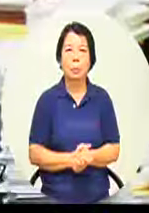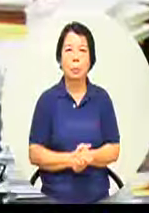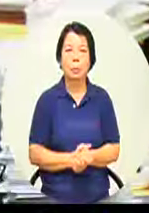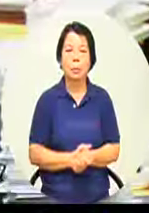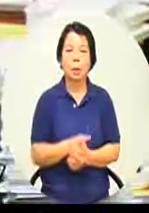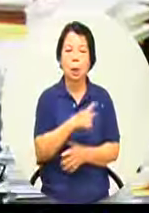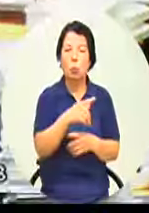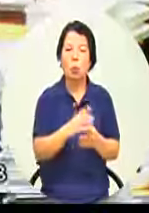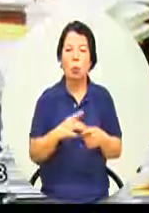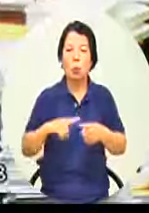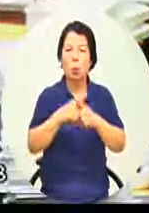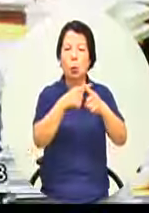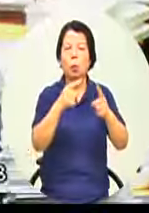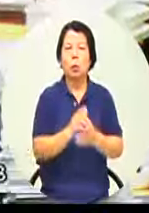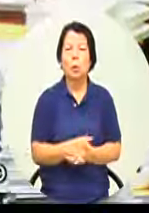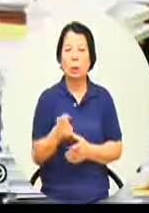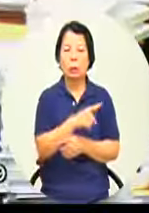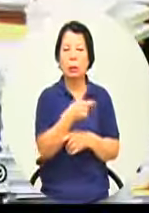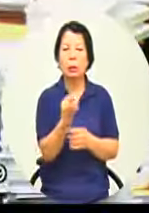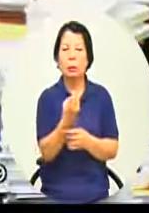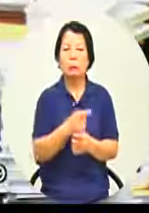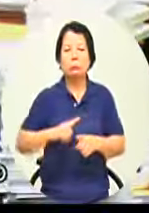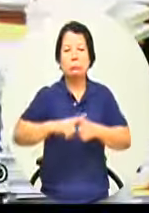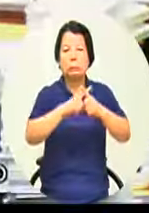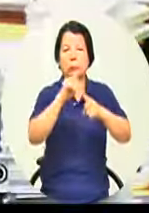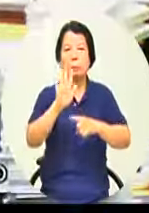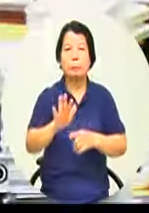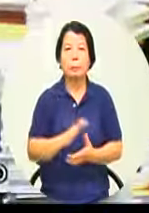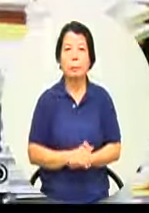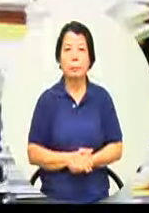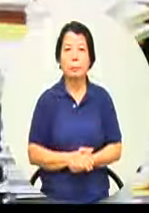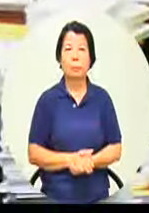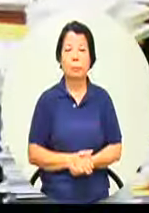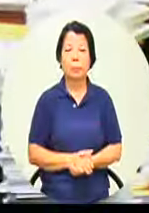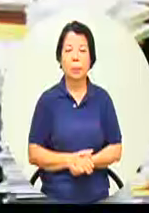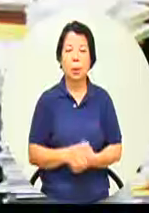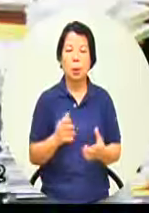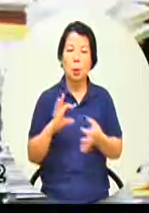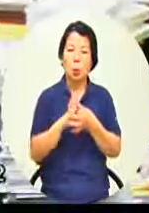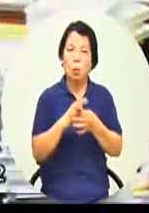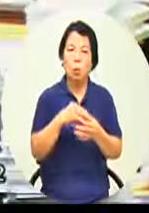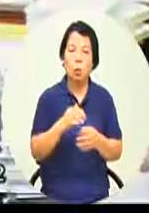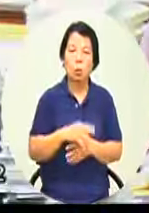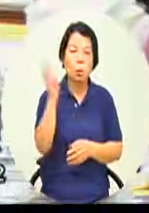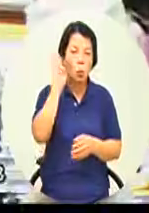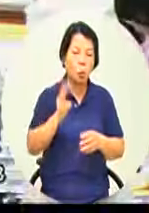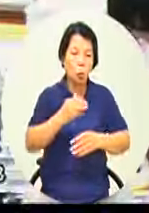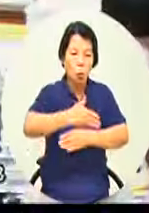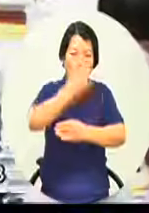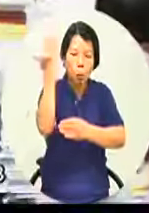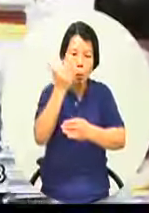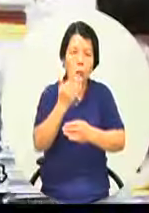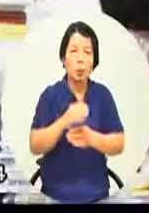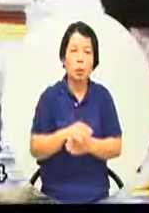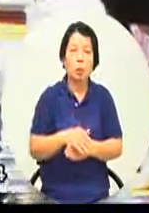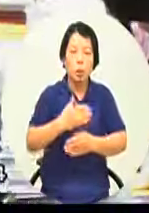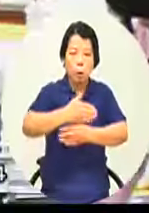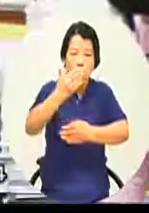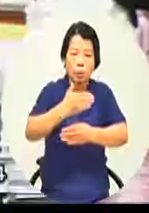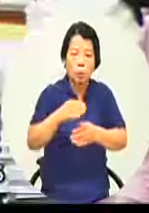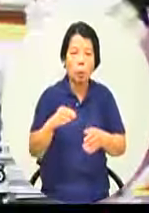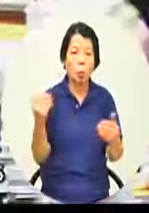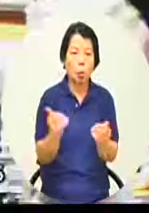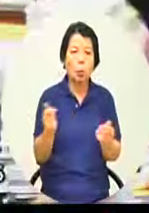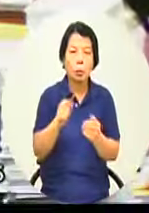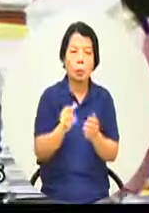不好，我们两个神拜的为了这代志你要冤家啦，所以。关于水闸门的事情吼，是不是会当就是讲，咱针